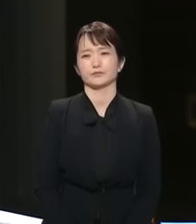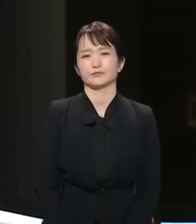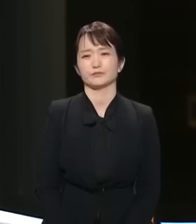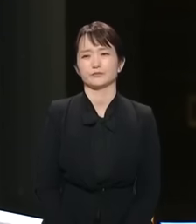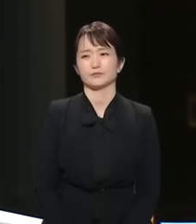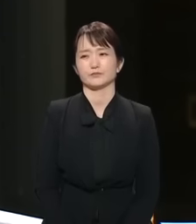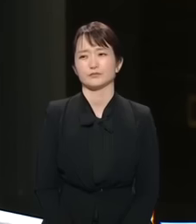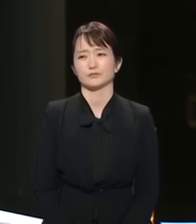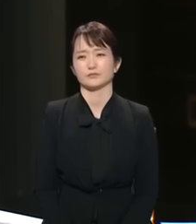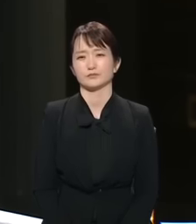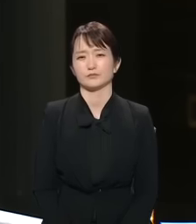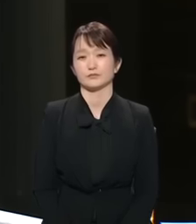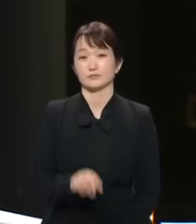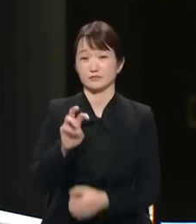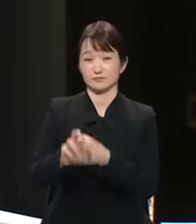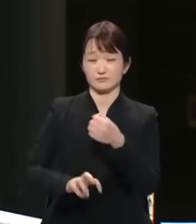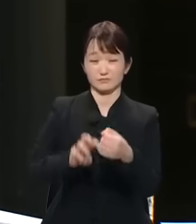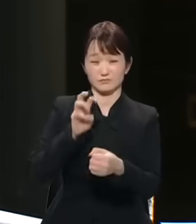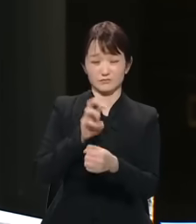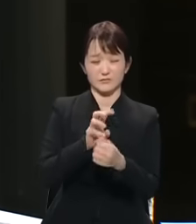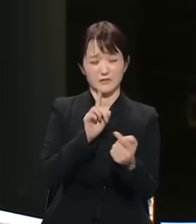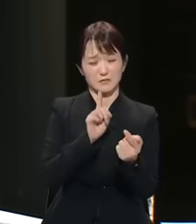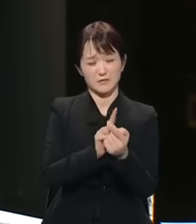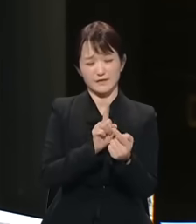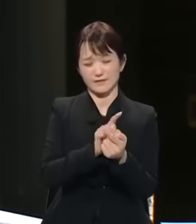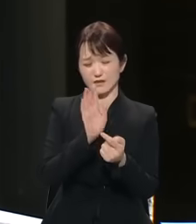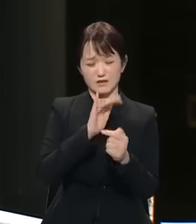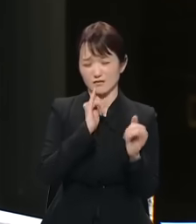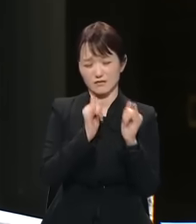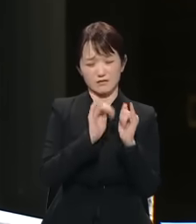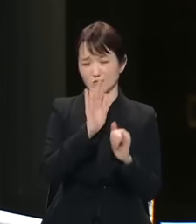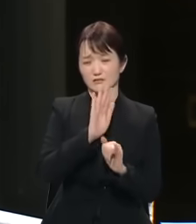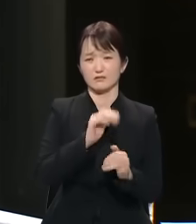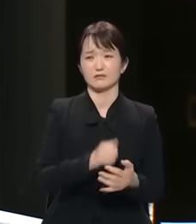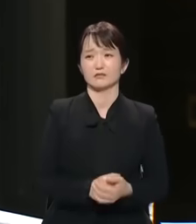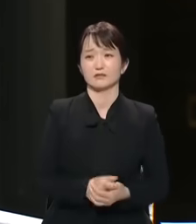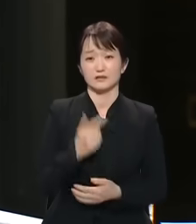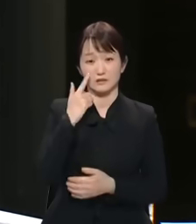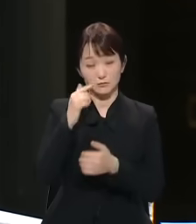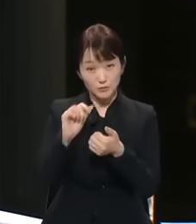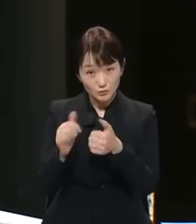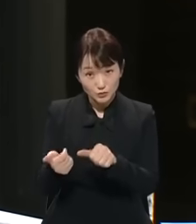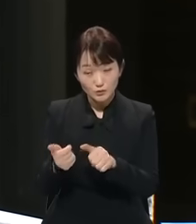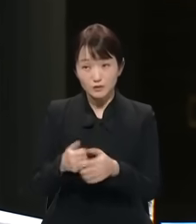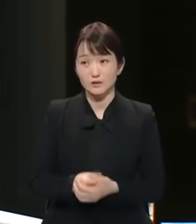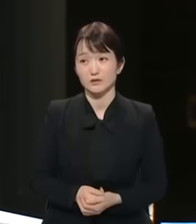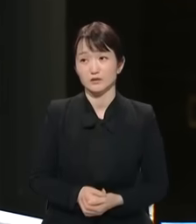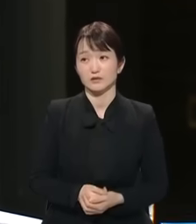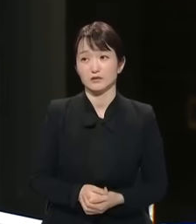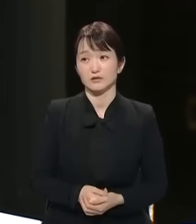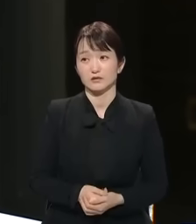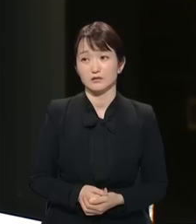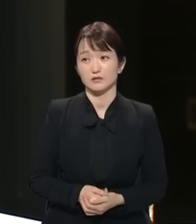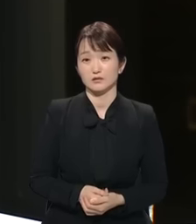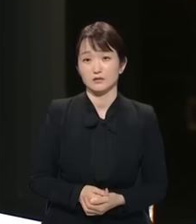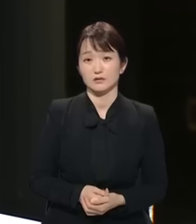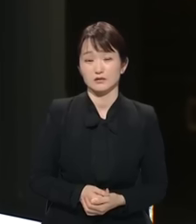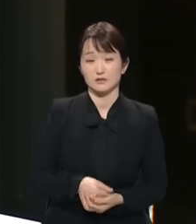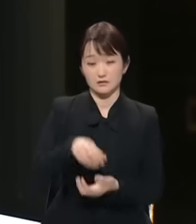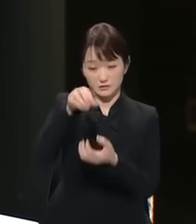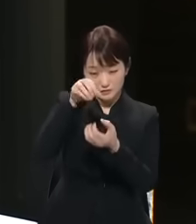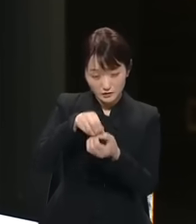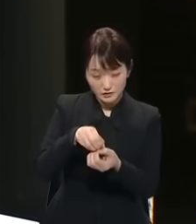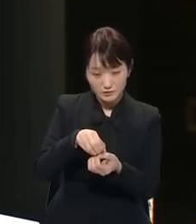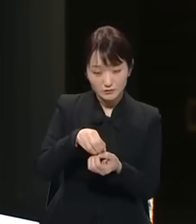이 거진 30년을 왕래도 않고 더군다나 그 아버지 돌아가시고 막 이렇게 나눌 때 자기만 쏙 빼놓고 이렇게